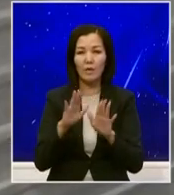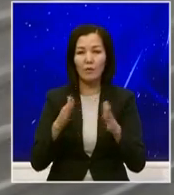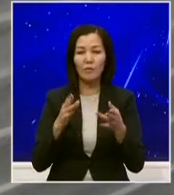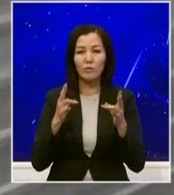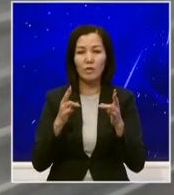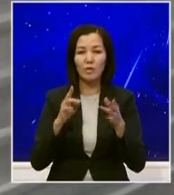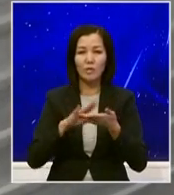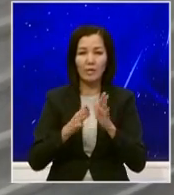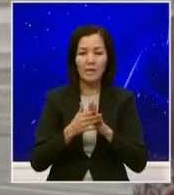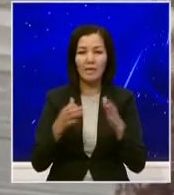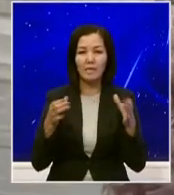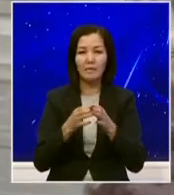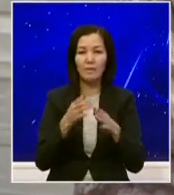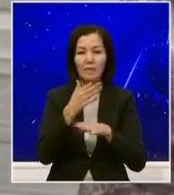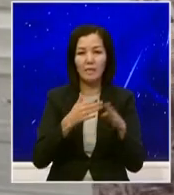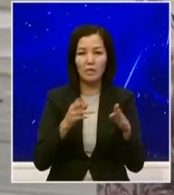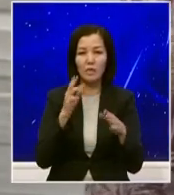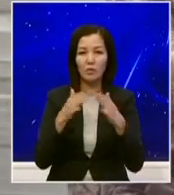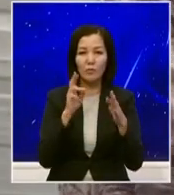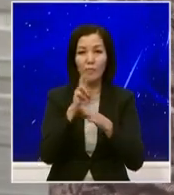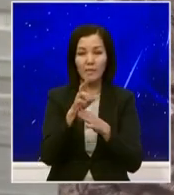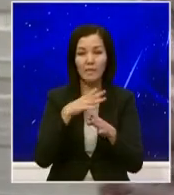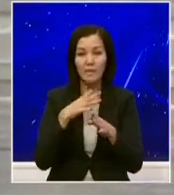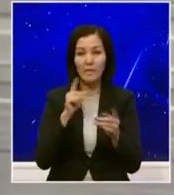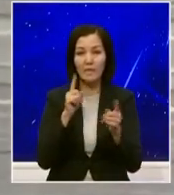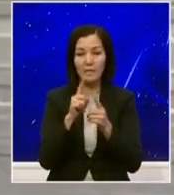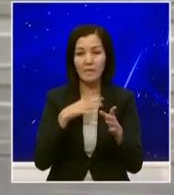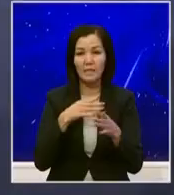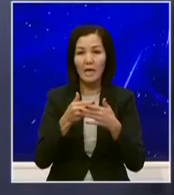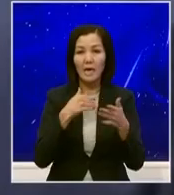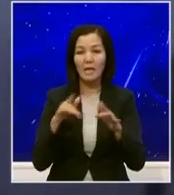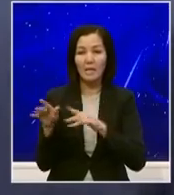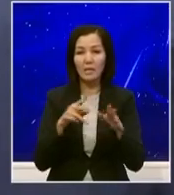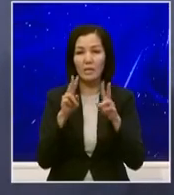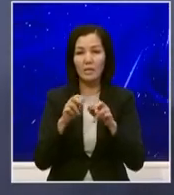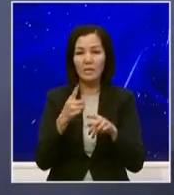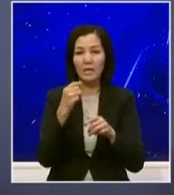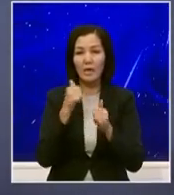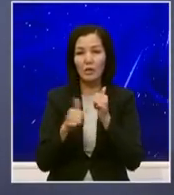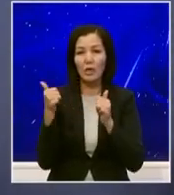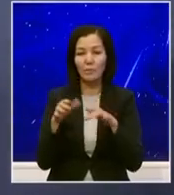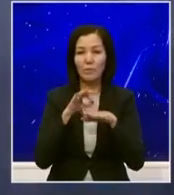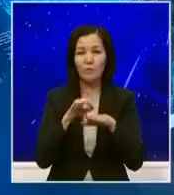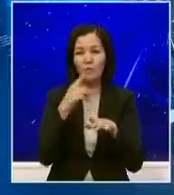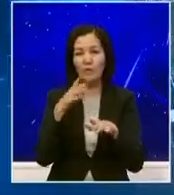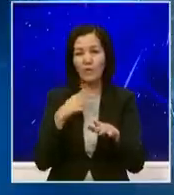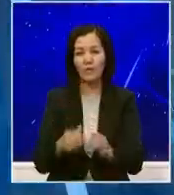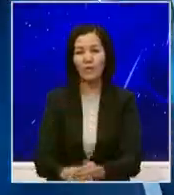жағдай қызметкерлері оның тең жартысын аралап шыққан. Сала мамандары профилактикалық рейдтер апта сайын өткізіліп тұратынын